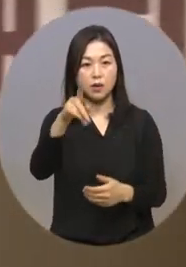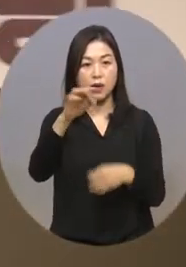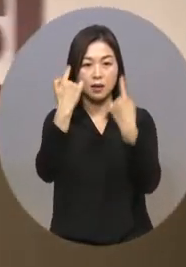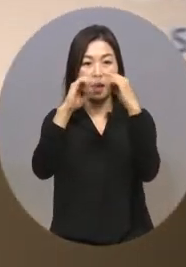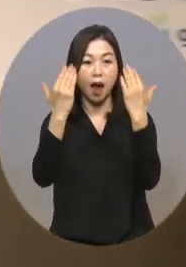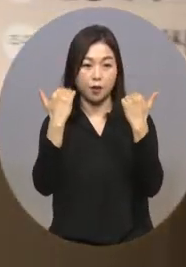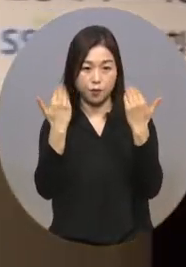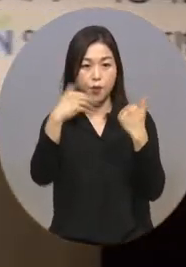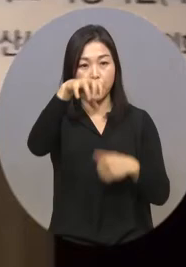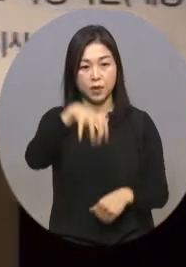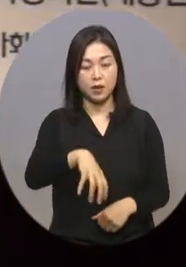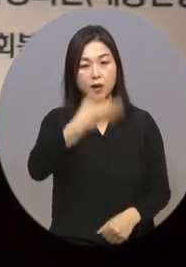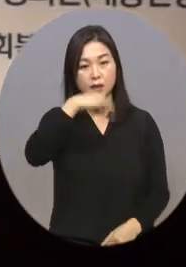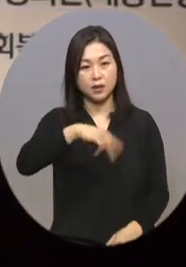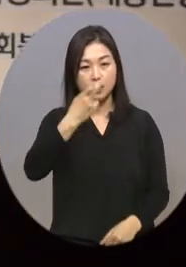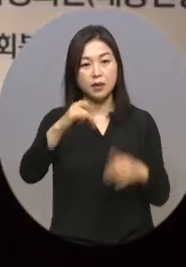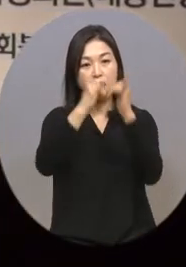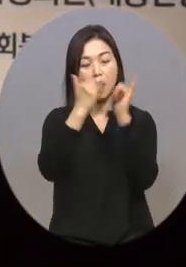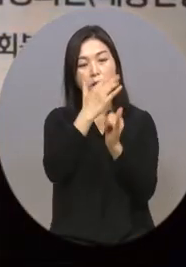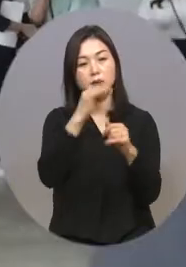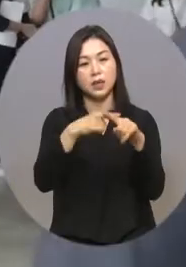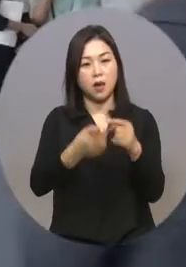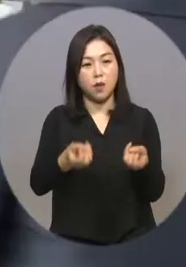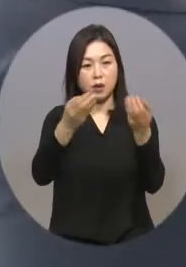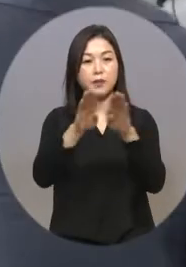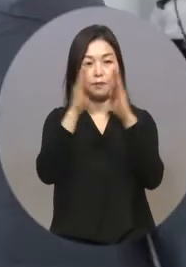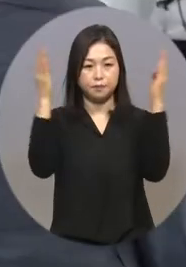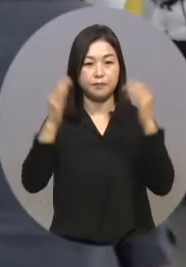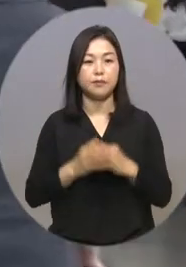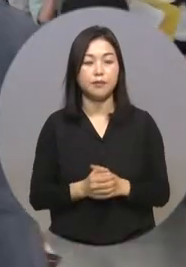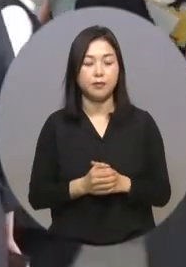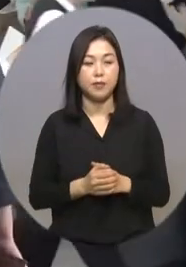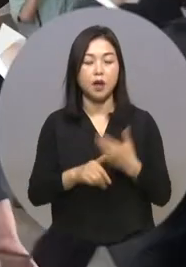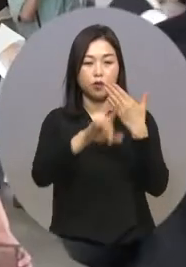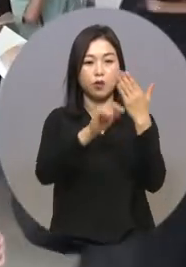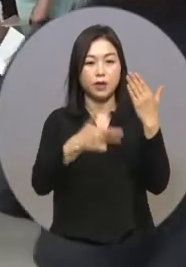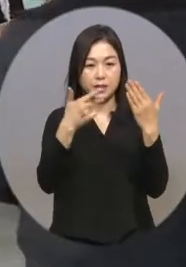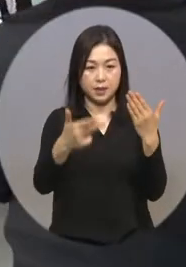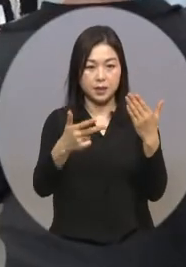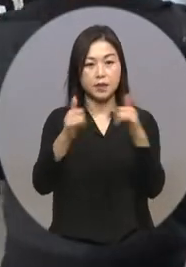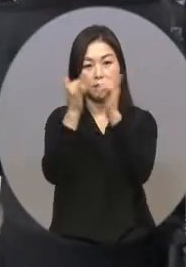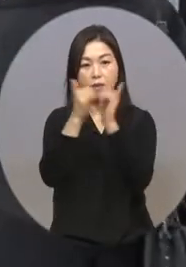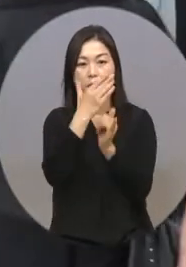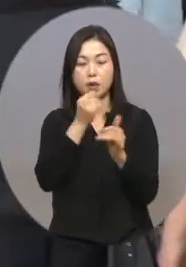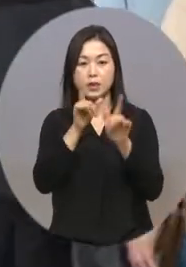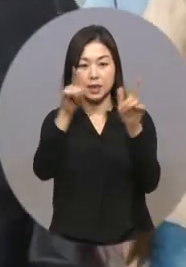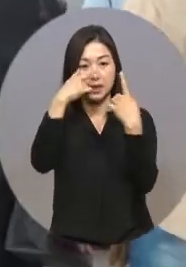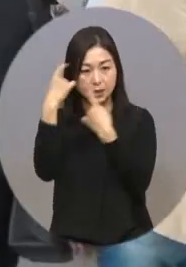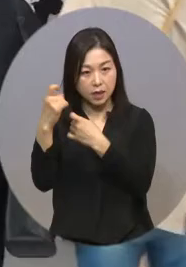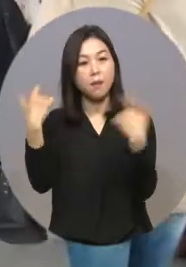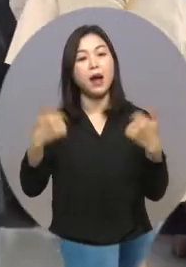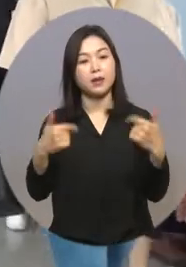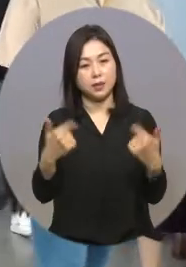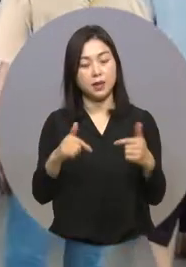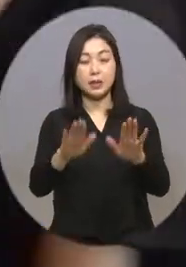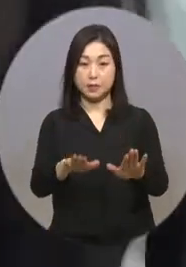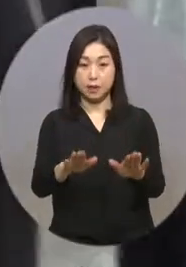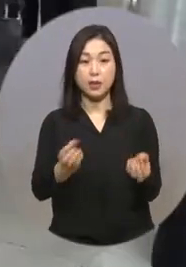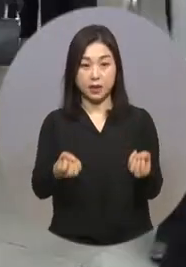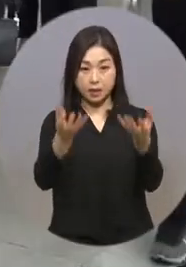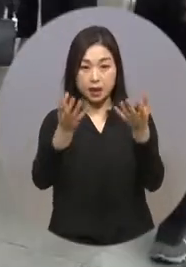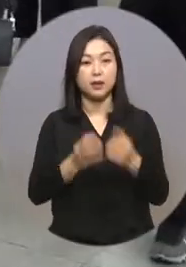익산시 사회복지 대회를 개최했습니다 매년 9월 7인 사회복지의 날을 기념해 진행된 이번 행사는